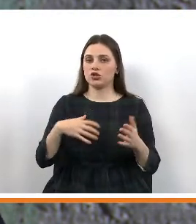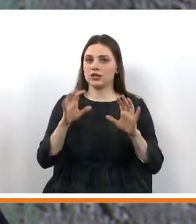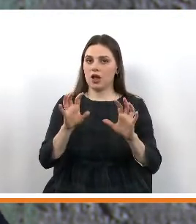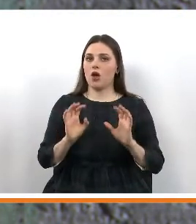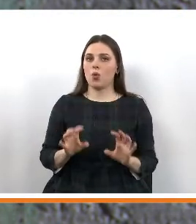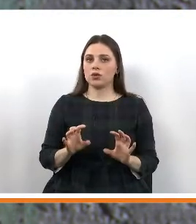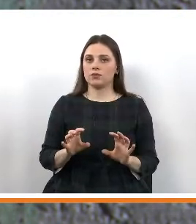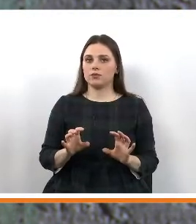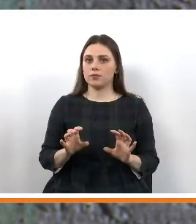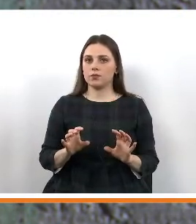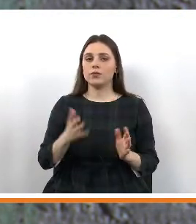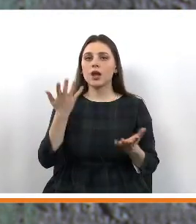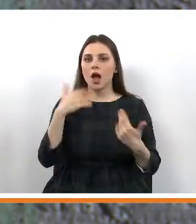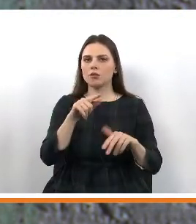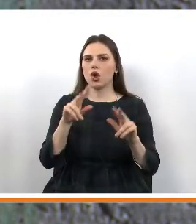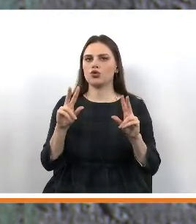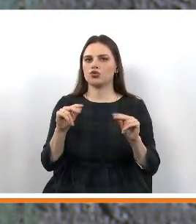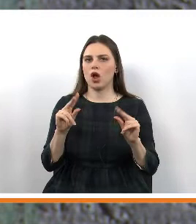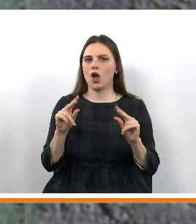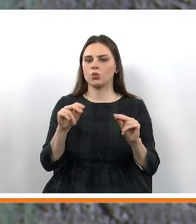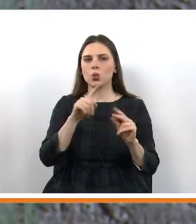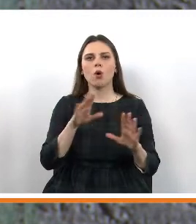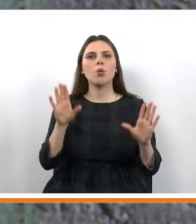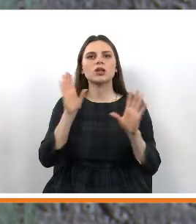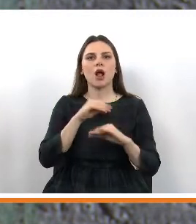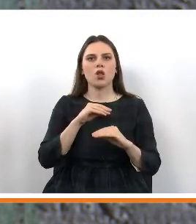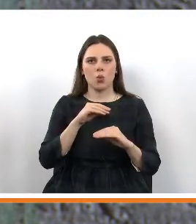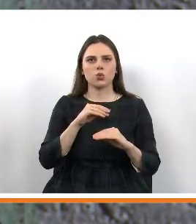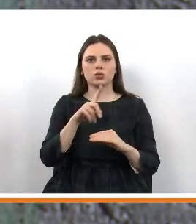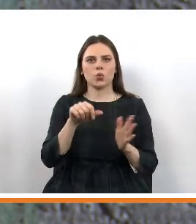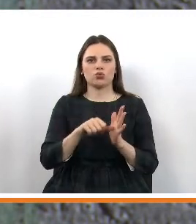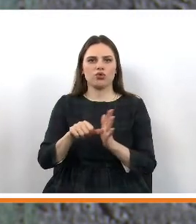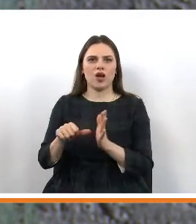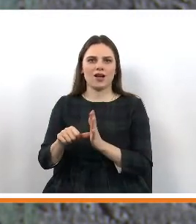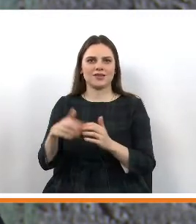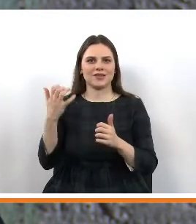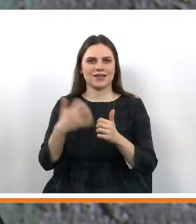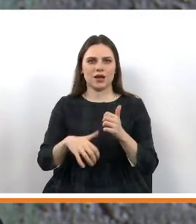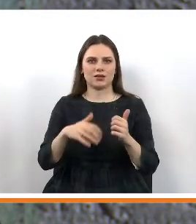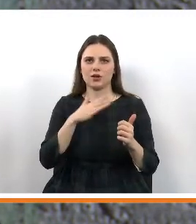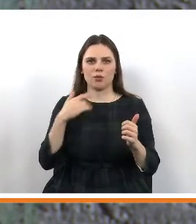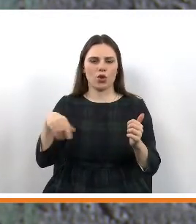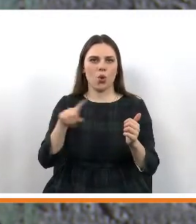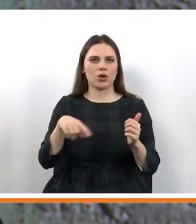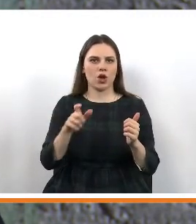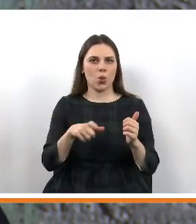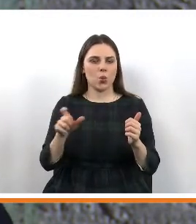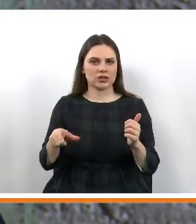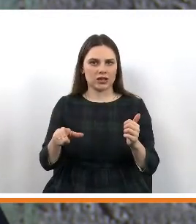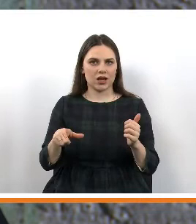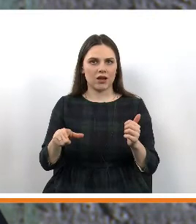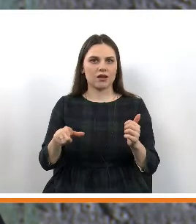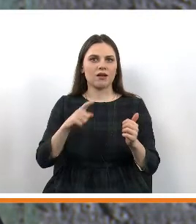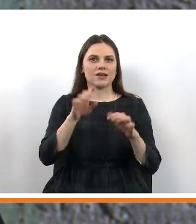мне, к счастью, удалось участвовать среди тех немногих людей, которые 15 лет назад этот закон как-то